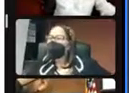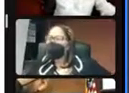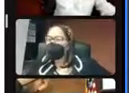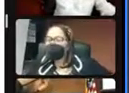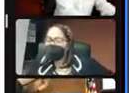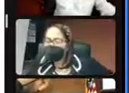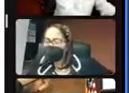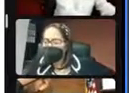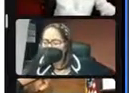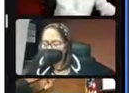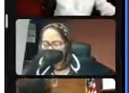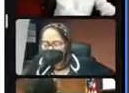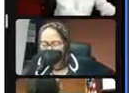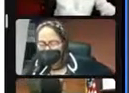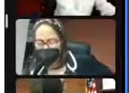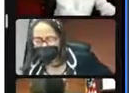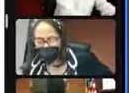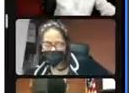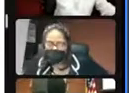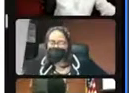wilaya ambazo